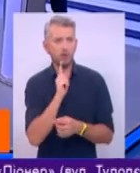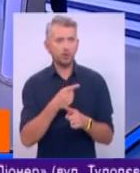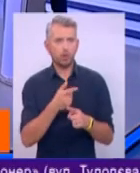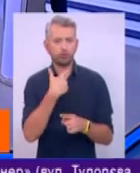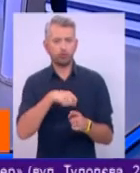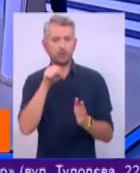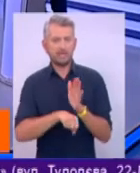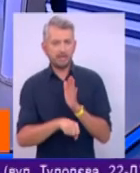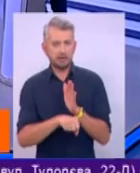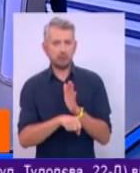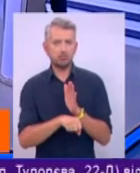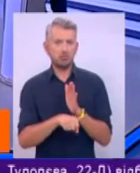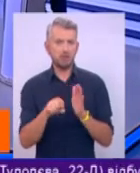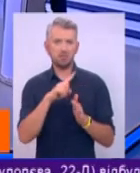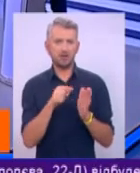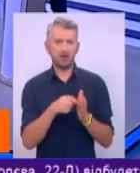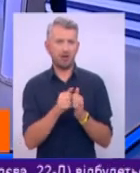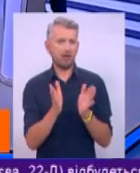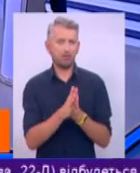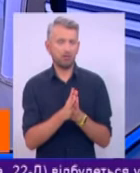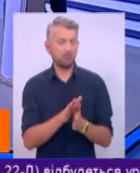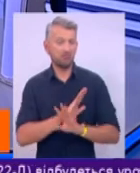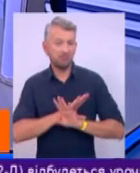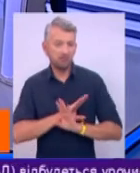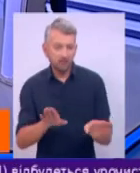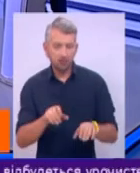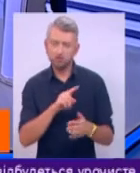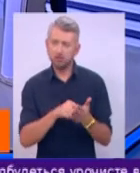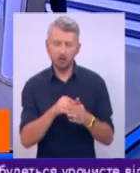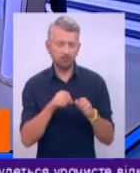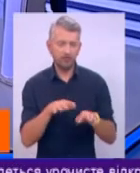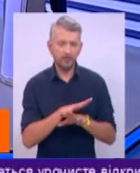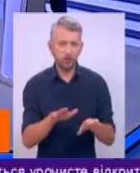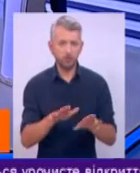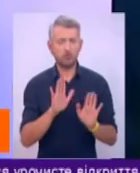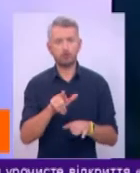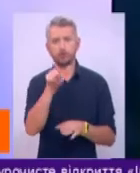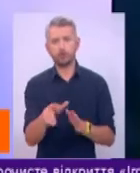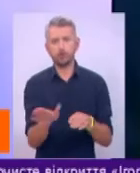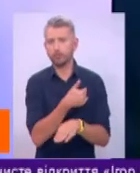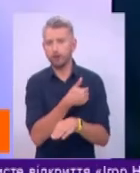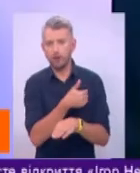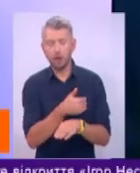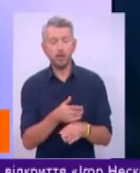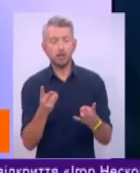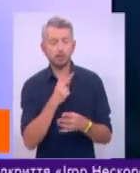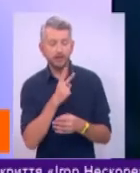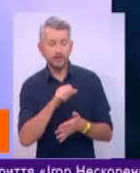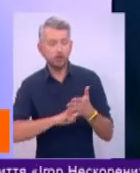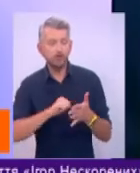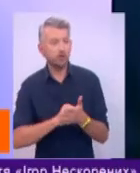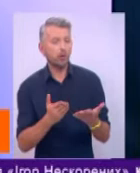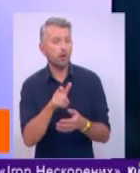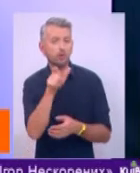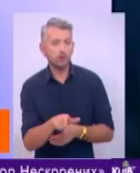суїцид, він питання вирішить. Він питання не вирішує, він тільки усуває людину. І треба дивитися причину, і знову ж таки, яка